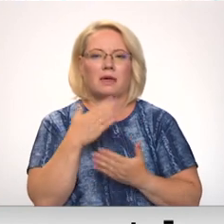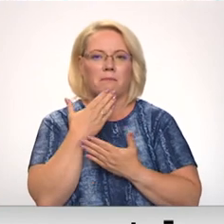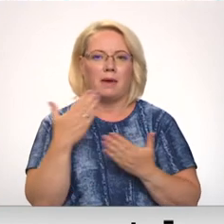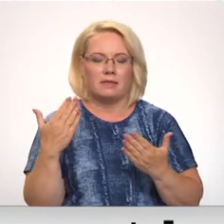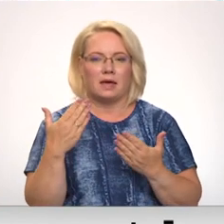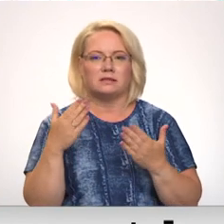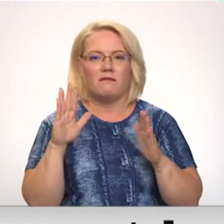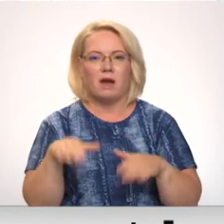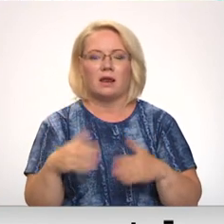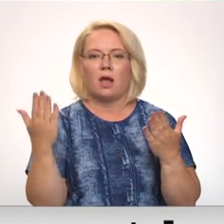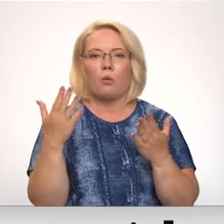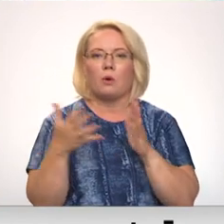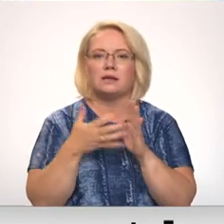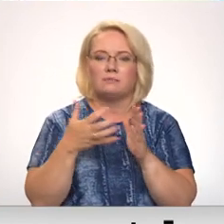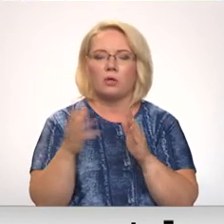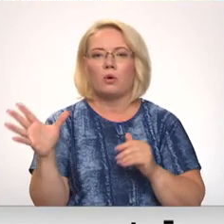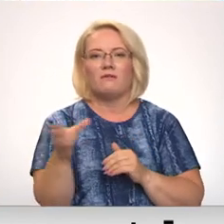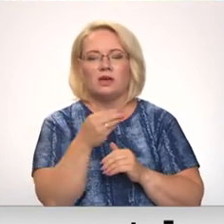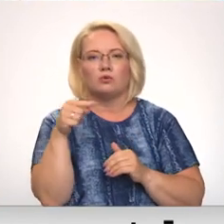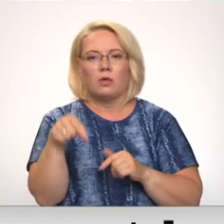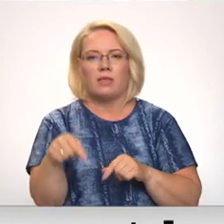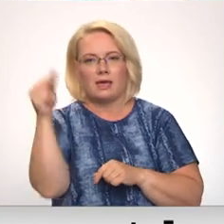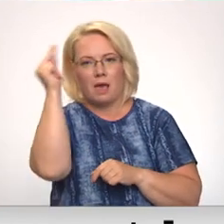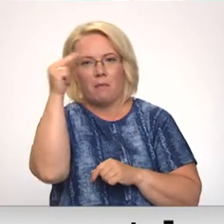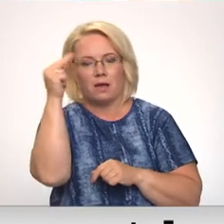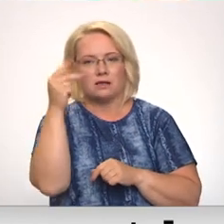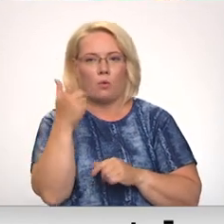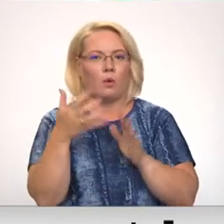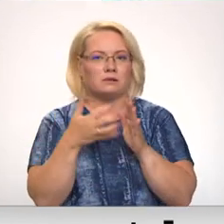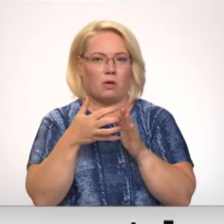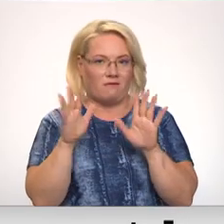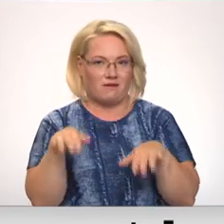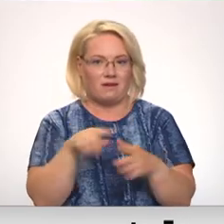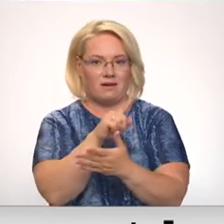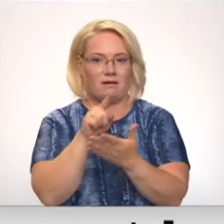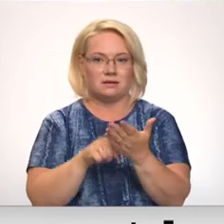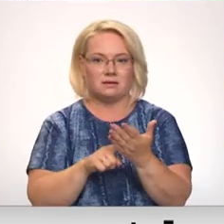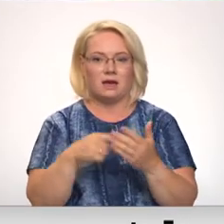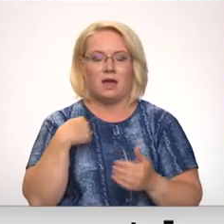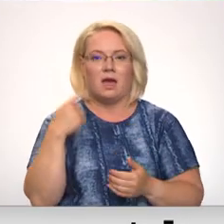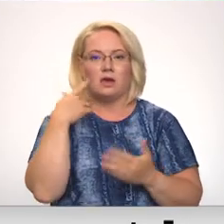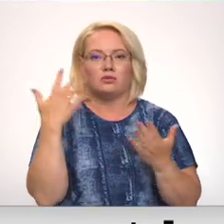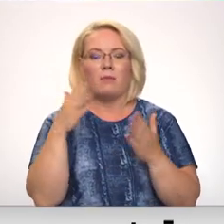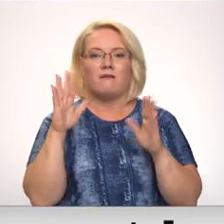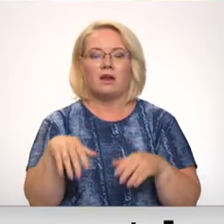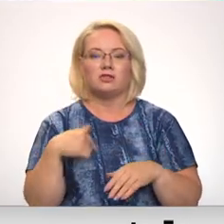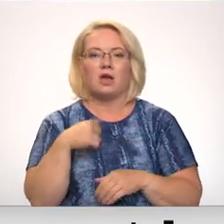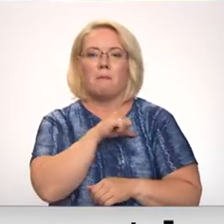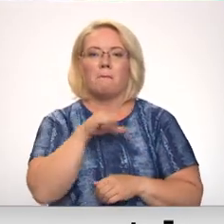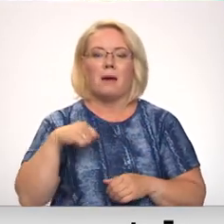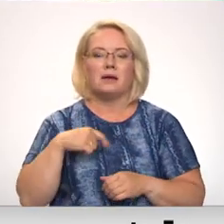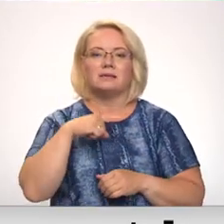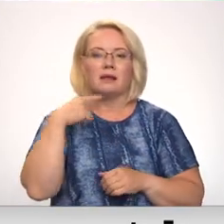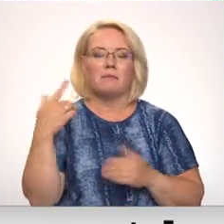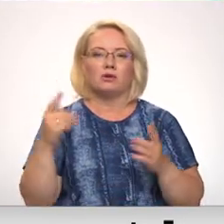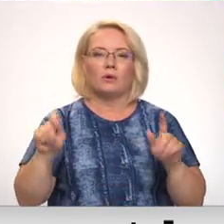tu varēsi kaut kur pielietot visu to, ko tu esi apgūstais gados? Es domāju, ka es varētu to pilotot, ja es kaut ko gribēšu pats mājās